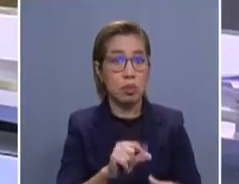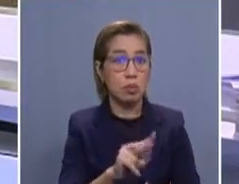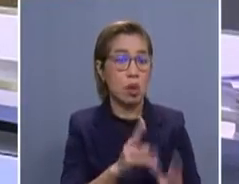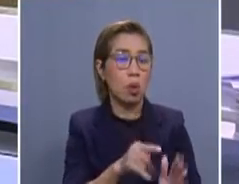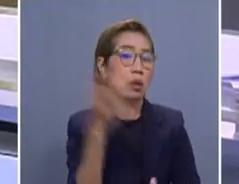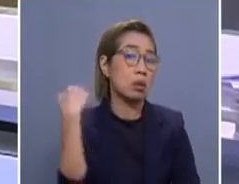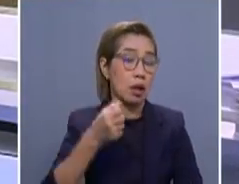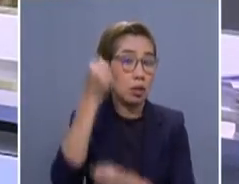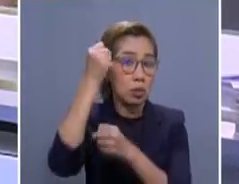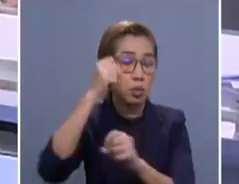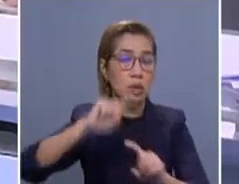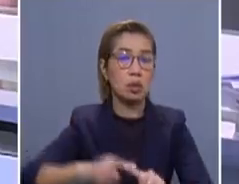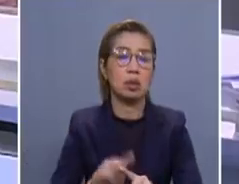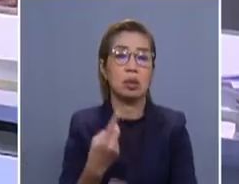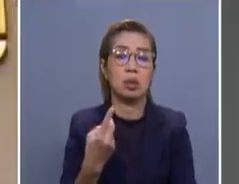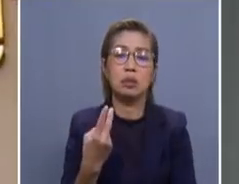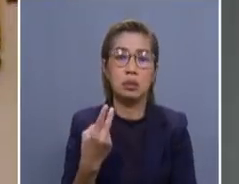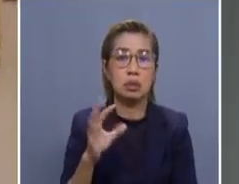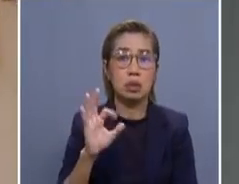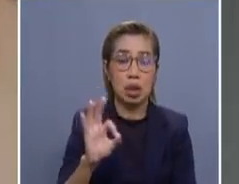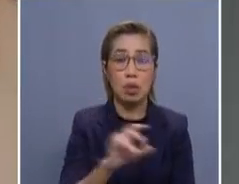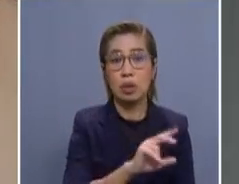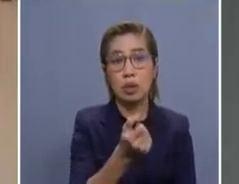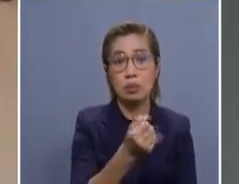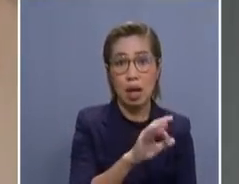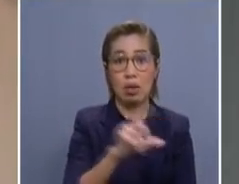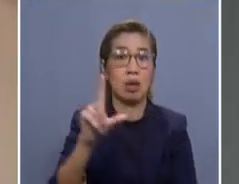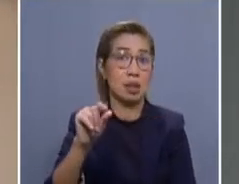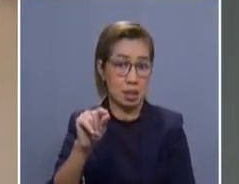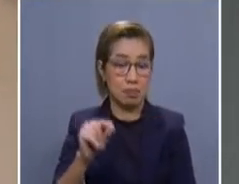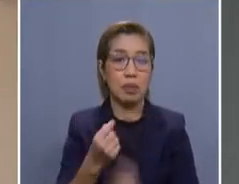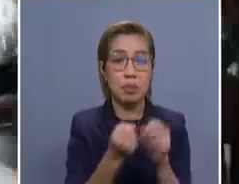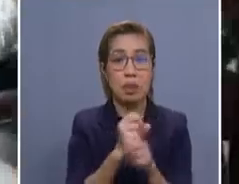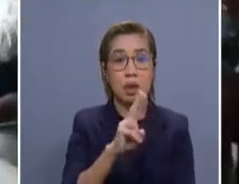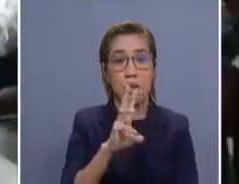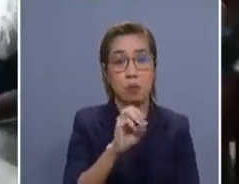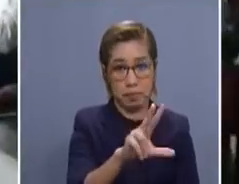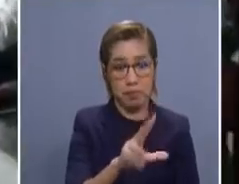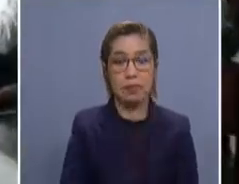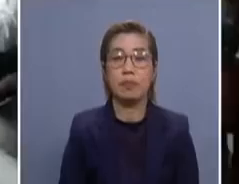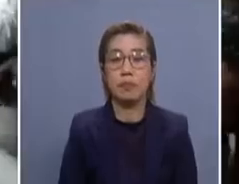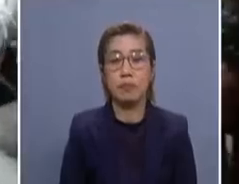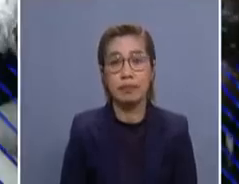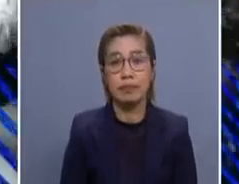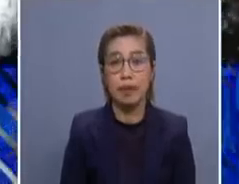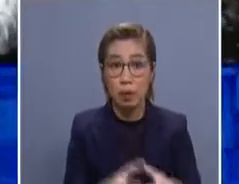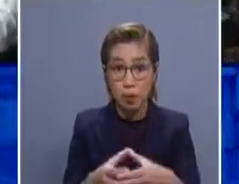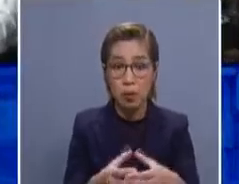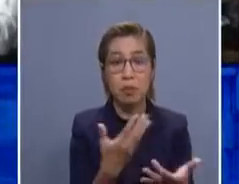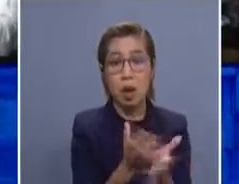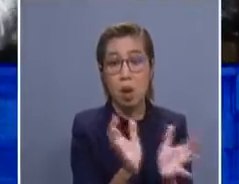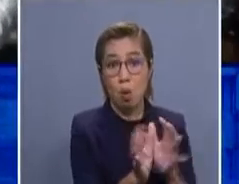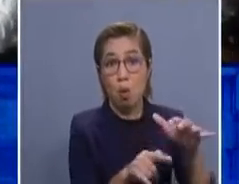ที่ 19และ 20กันยายนปี 2563ค่ะเมื่อช่วงเช้านะคะเจ้าหน้าที่ราชทัณฑ์ได้เบิกตัวนายผลิตชีว